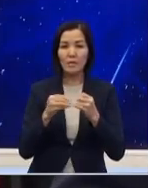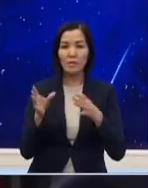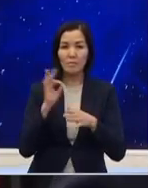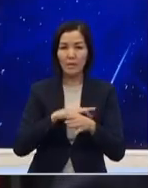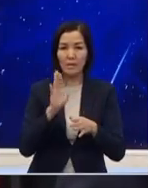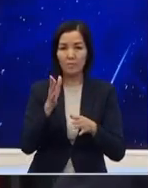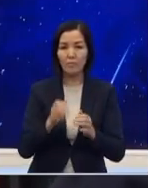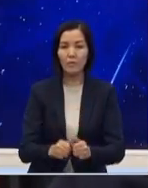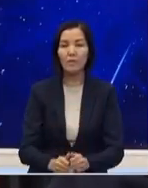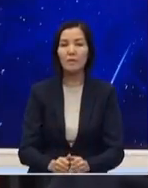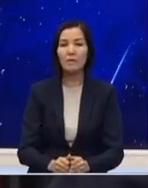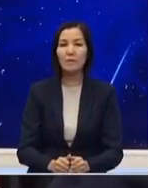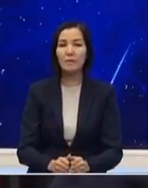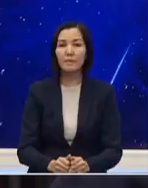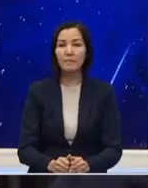қосылады.